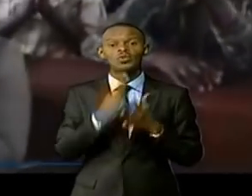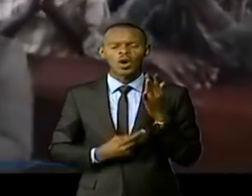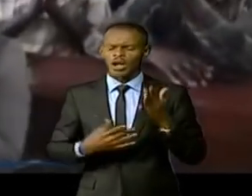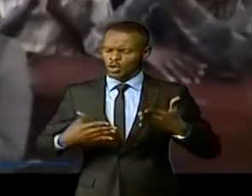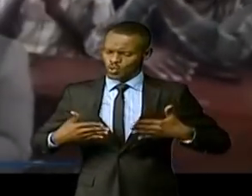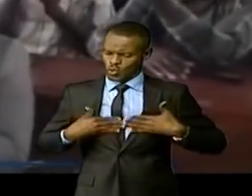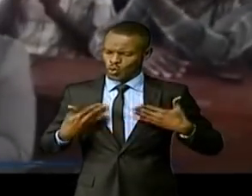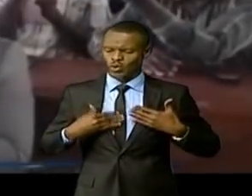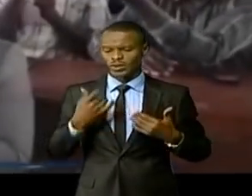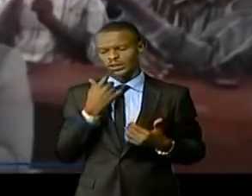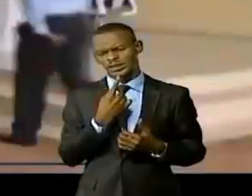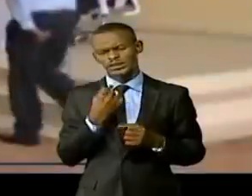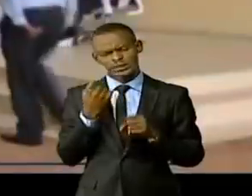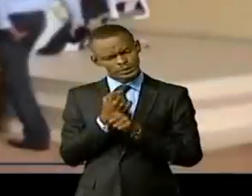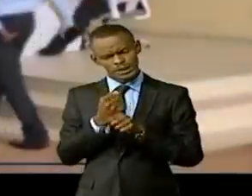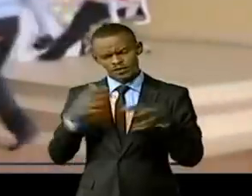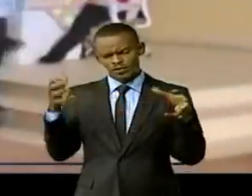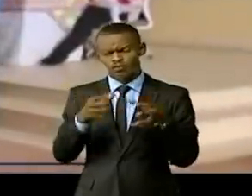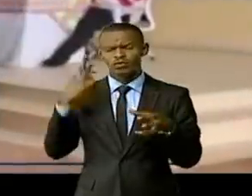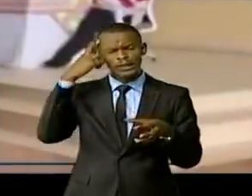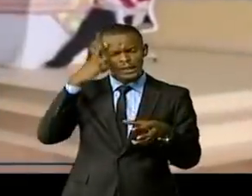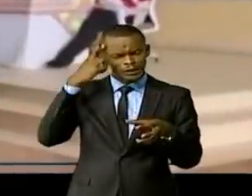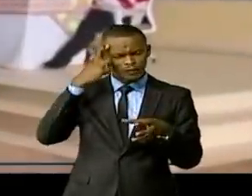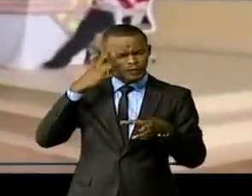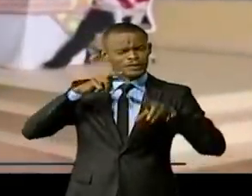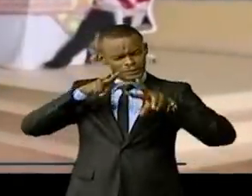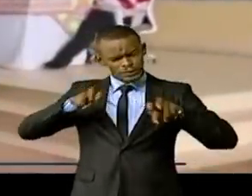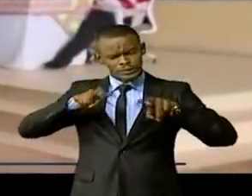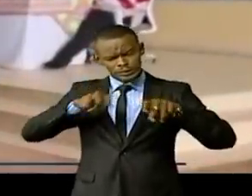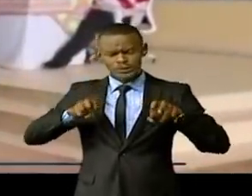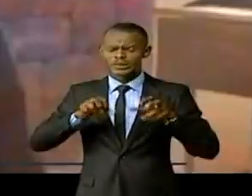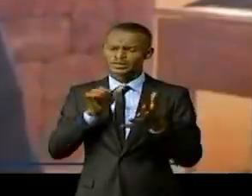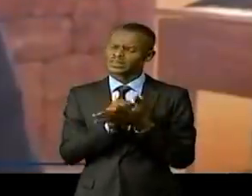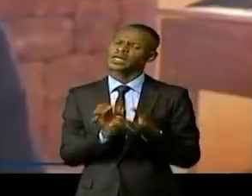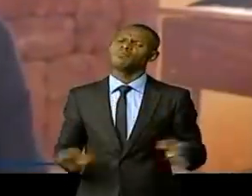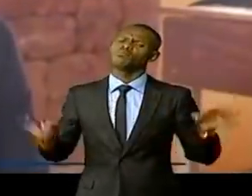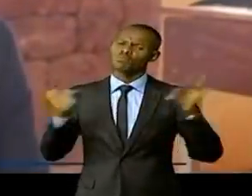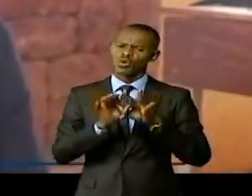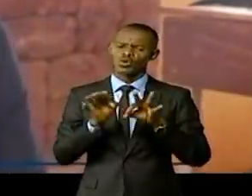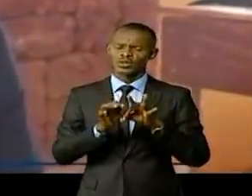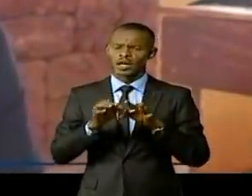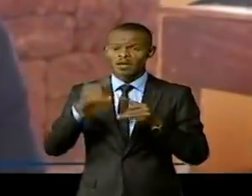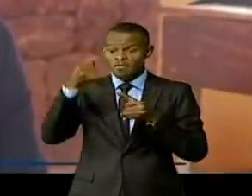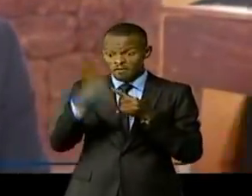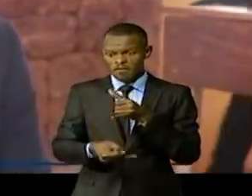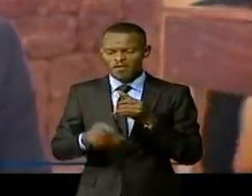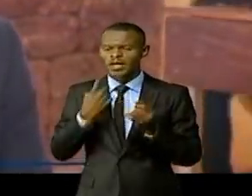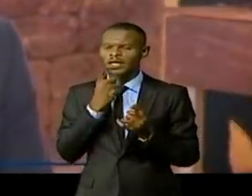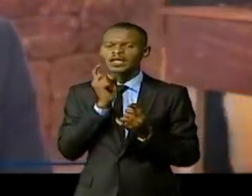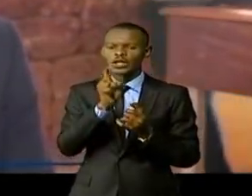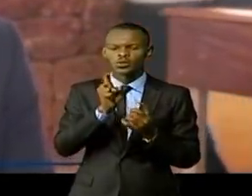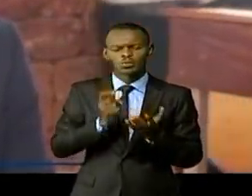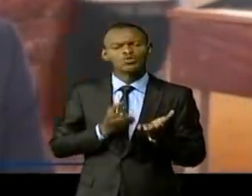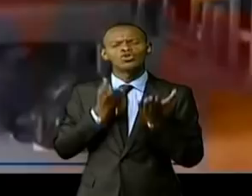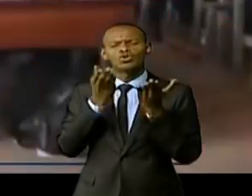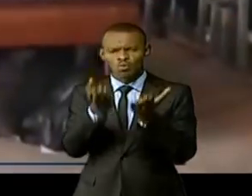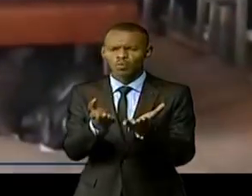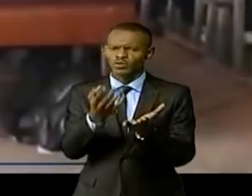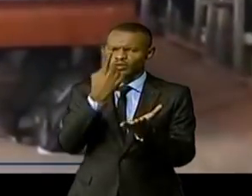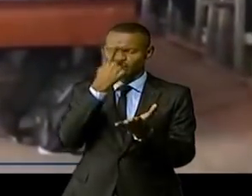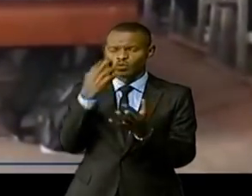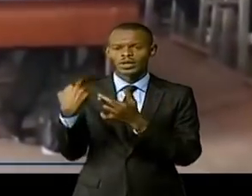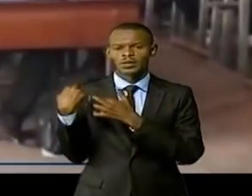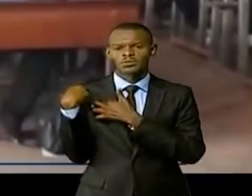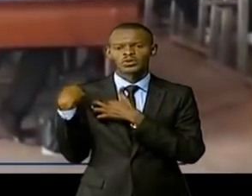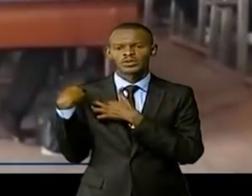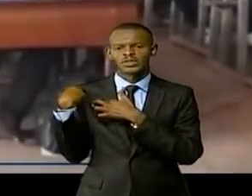abattu. Ainsi, l'organisateur et les facilitateurs ont soumis un certain nombre de recommandations aux autorités de cet institut. Par la